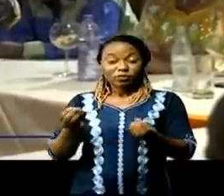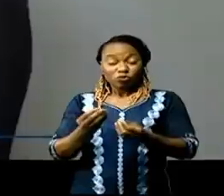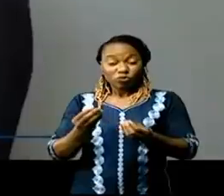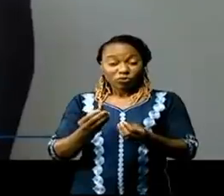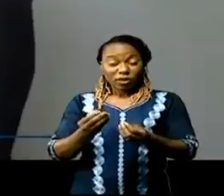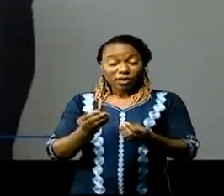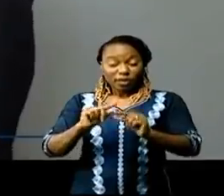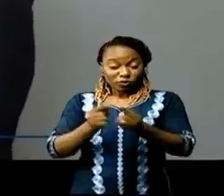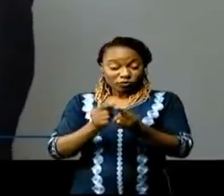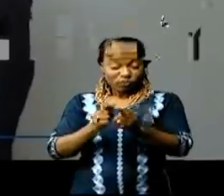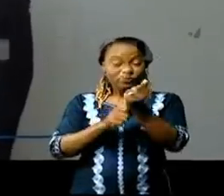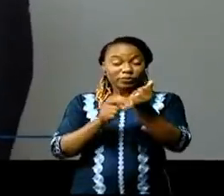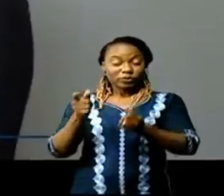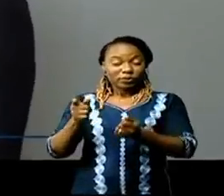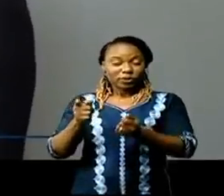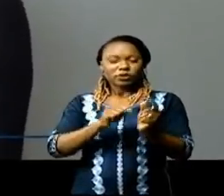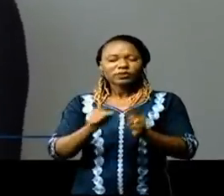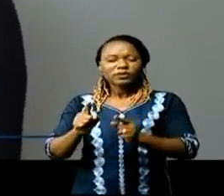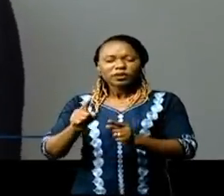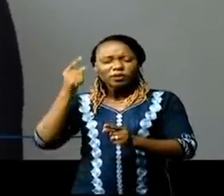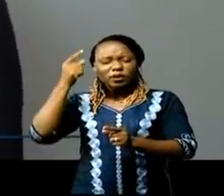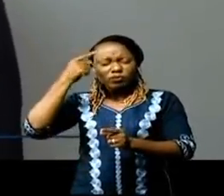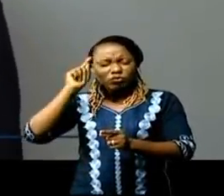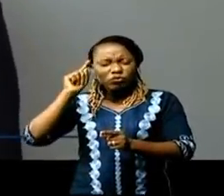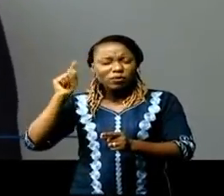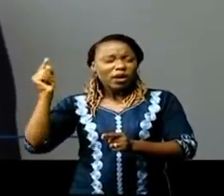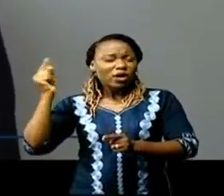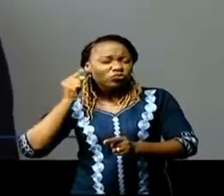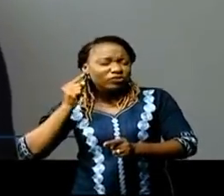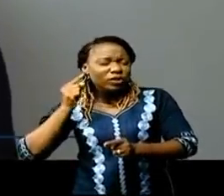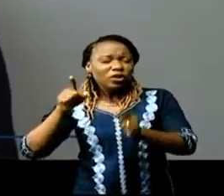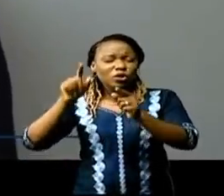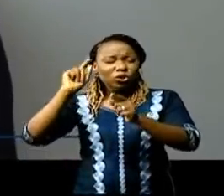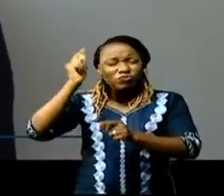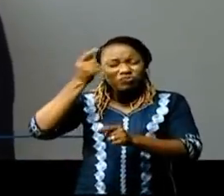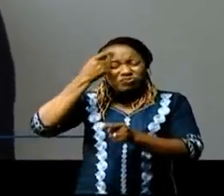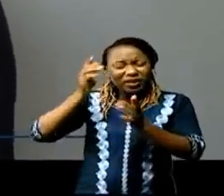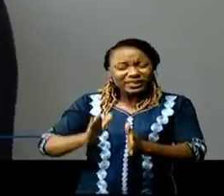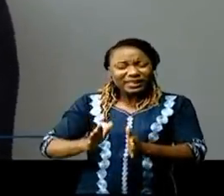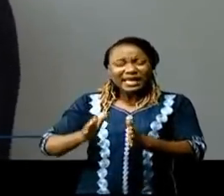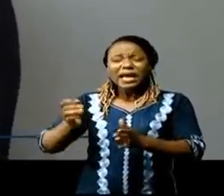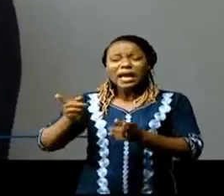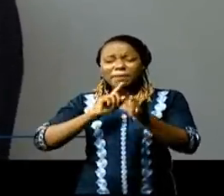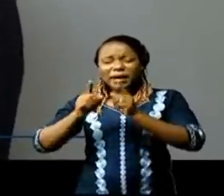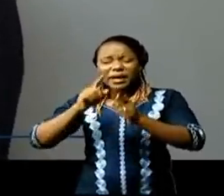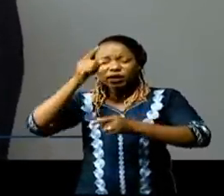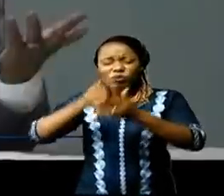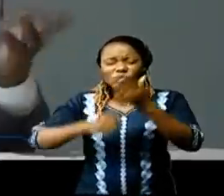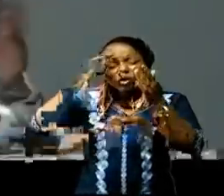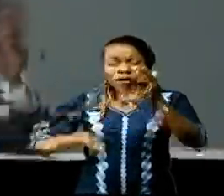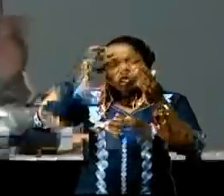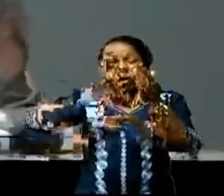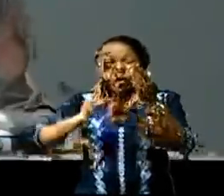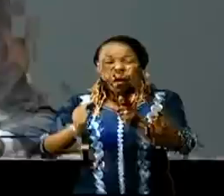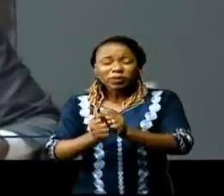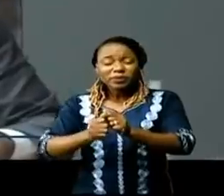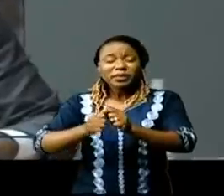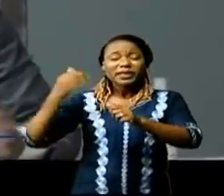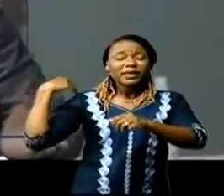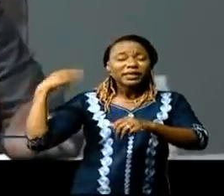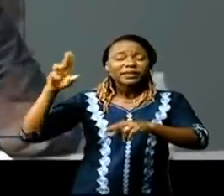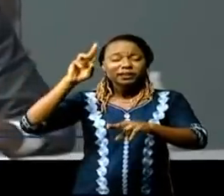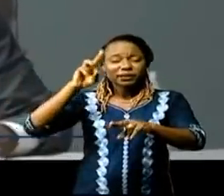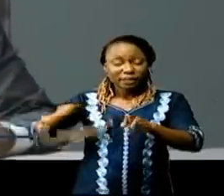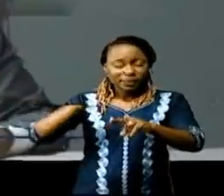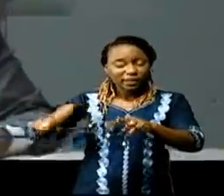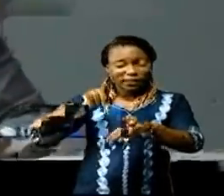cette structure, ils sont venus s'enquérir de la situation sécuritaire, administrative et sociale de la province du Nord Kivu, sous état de siège auprès du lieutenant